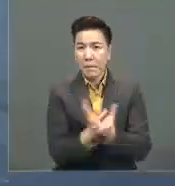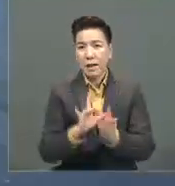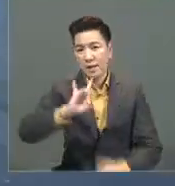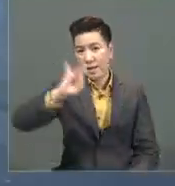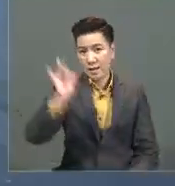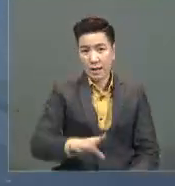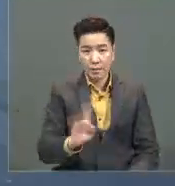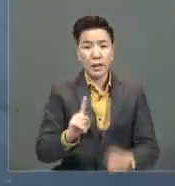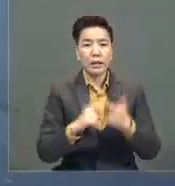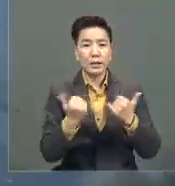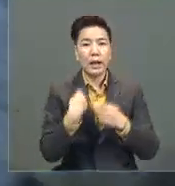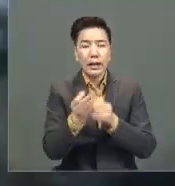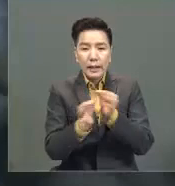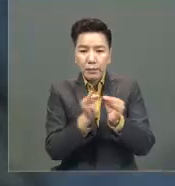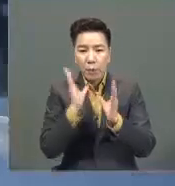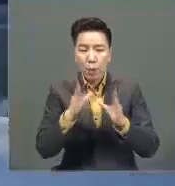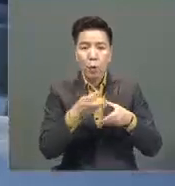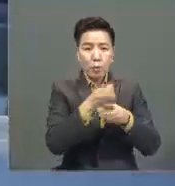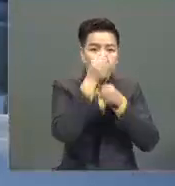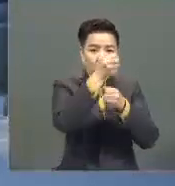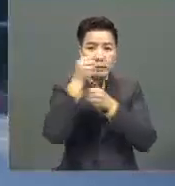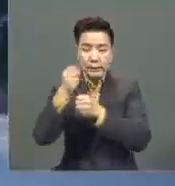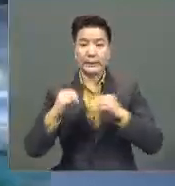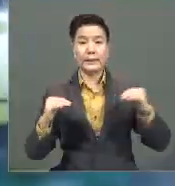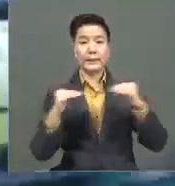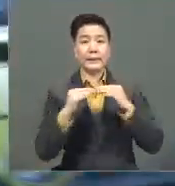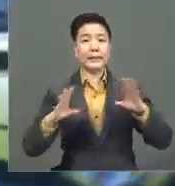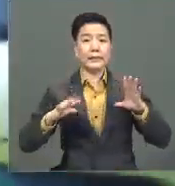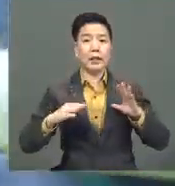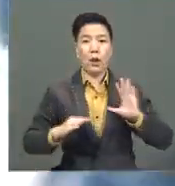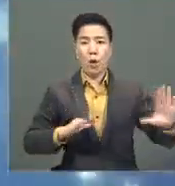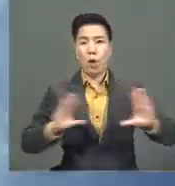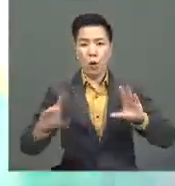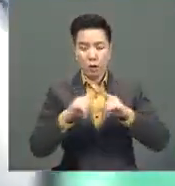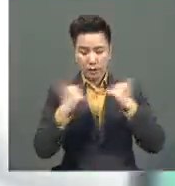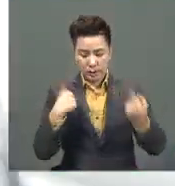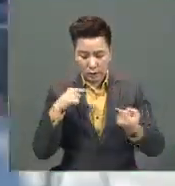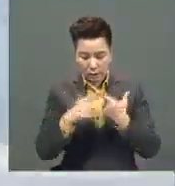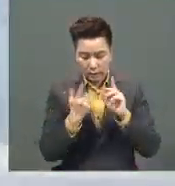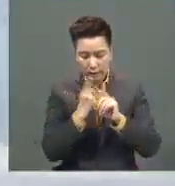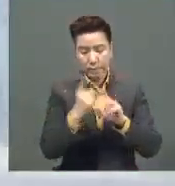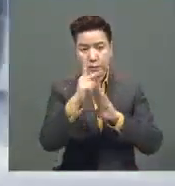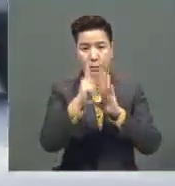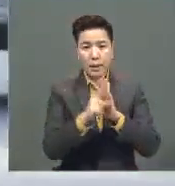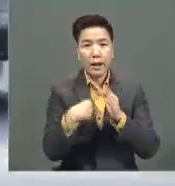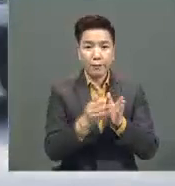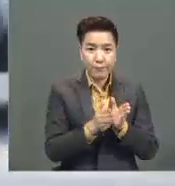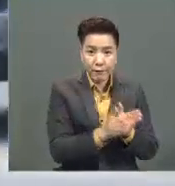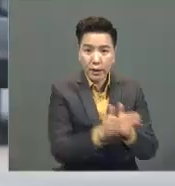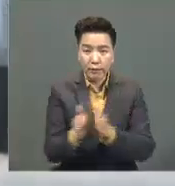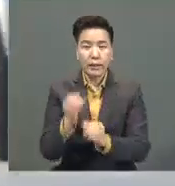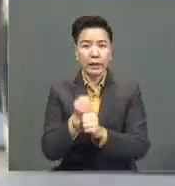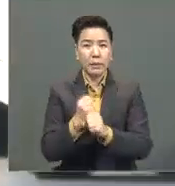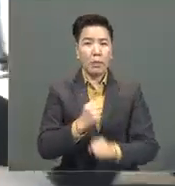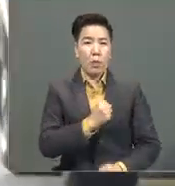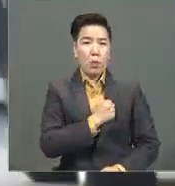แรงขณะเดียวกันขอให้ชี้แจงผู้ชุมนุมถึงการใช้เสรีภาพในกรอบของกฎหมายและขอให้เจ้าหน้าที่ทุกฝ่ายปฏิบัติหน้าที่ด้วย